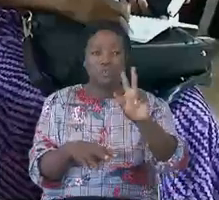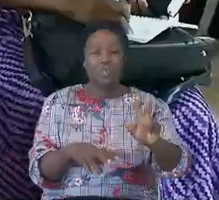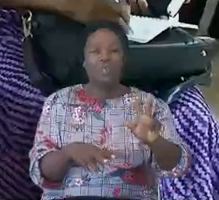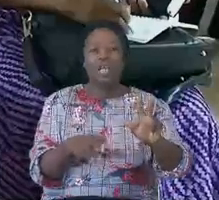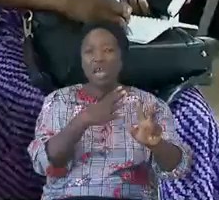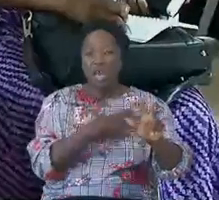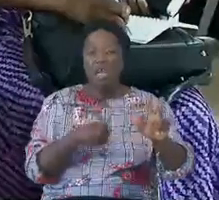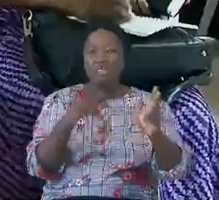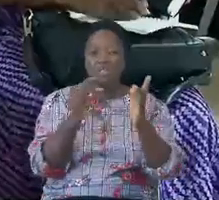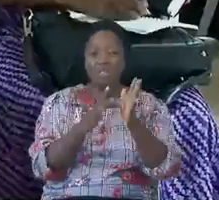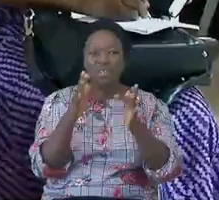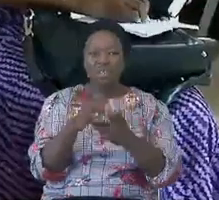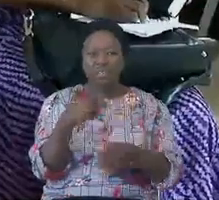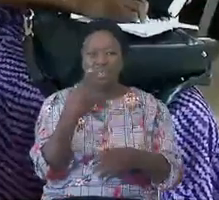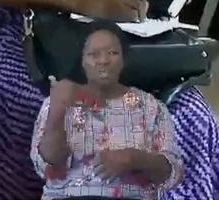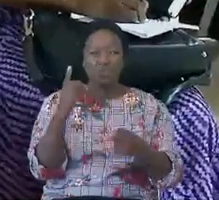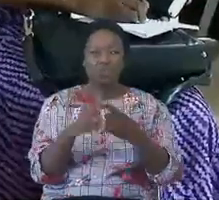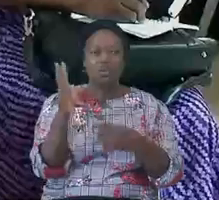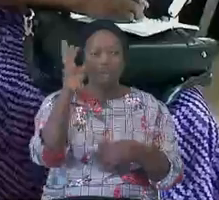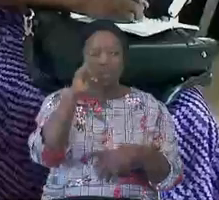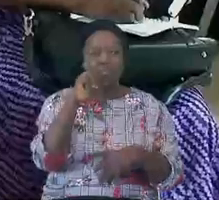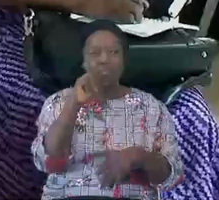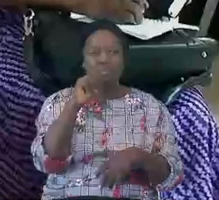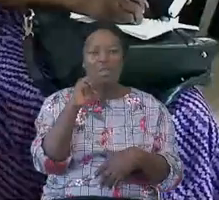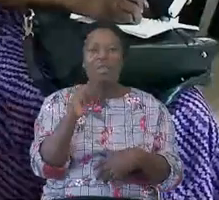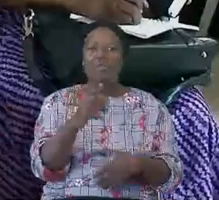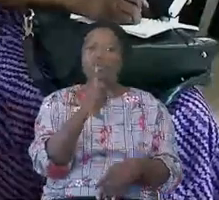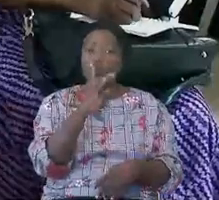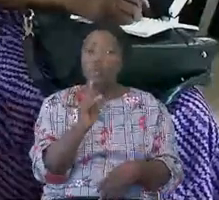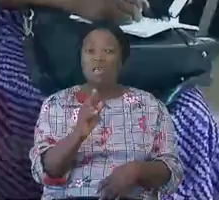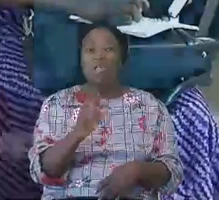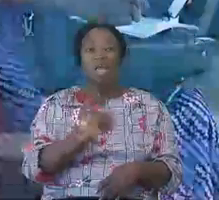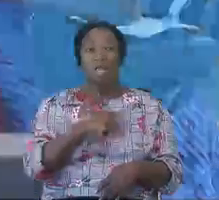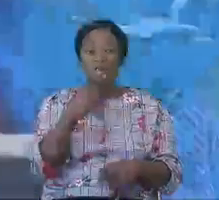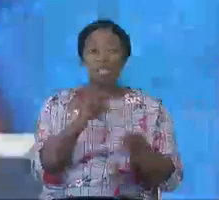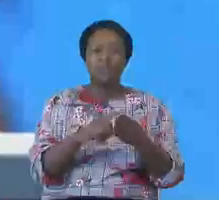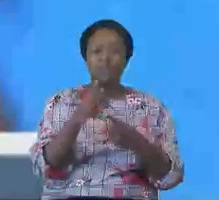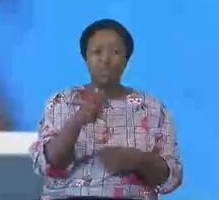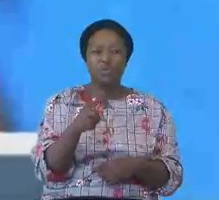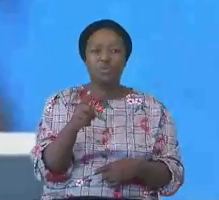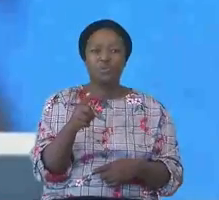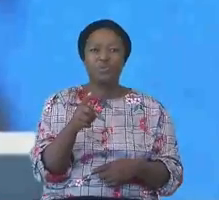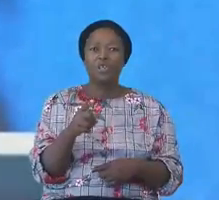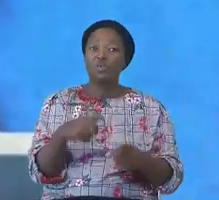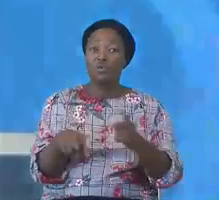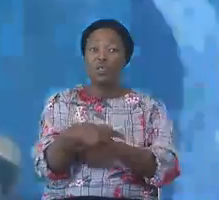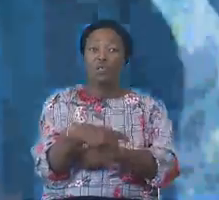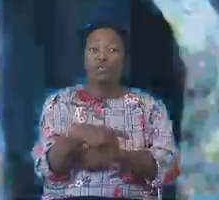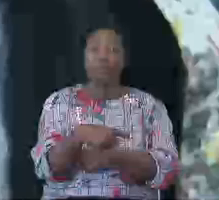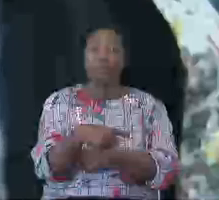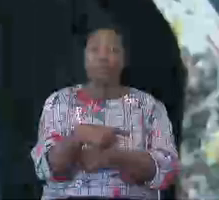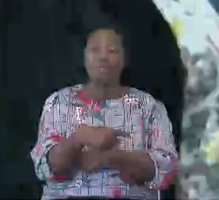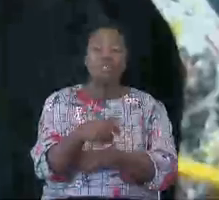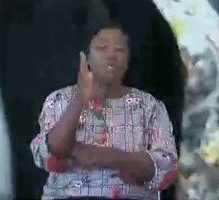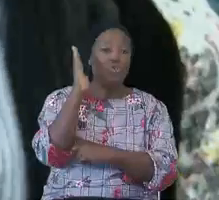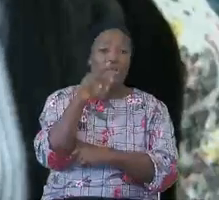Deuxième déclaration, verset 43. Jésus leur répondit, je te le dis